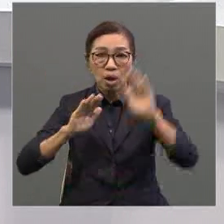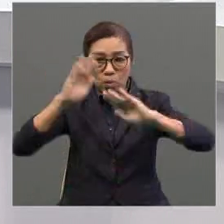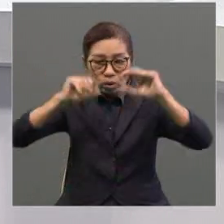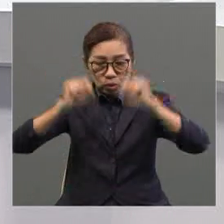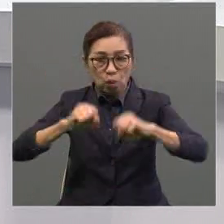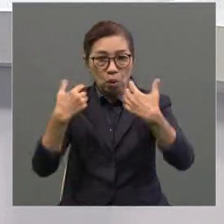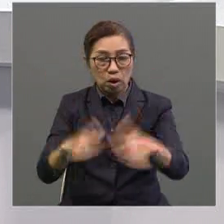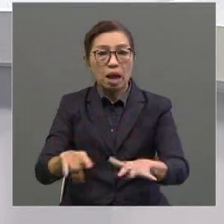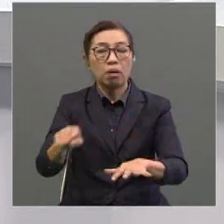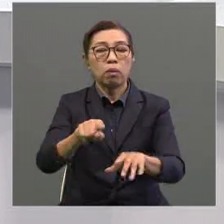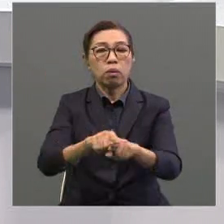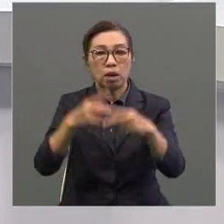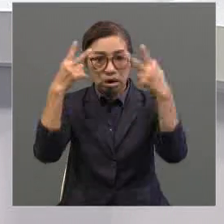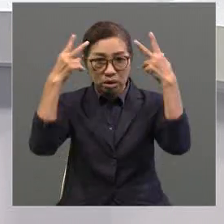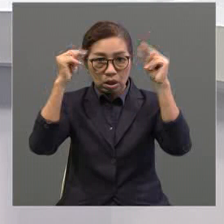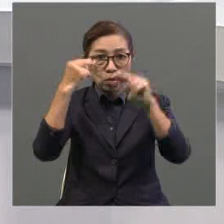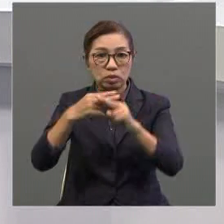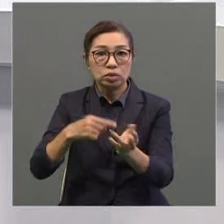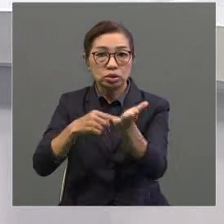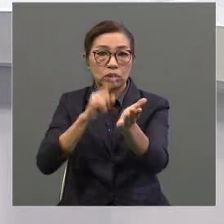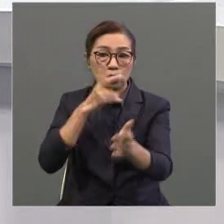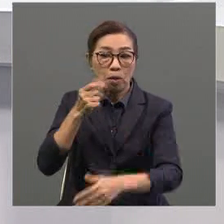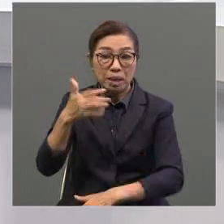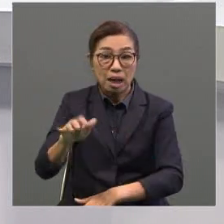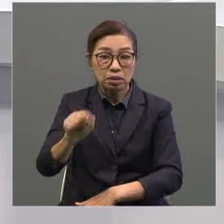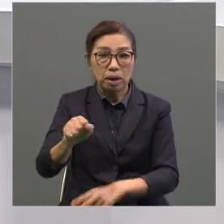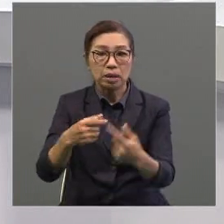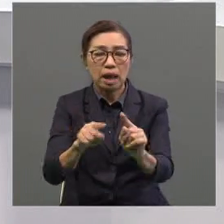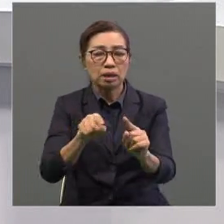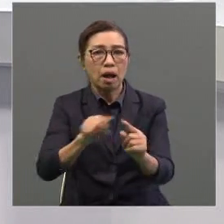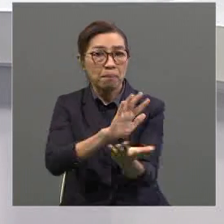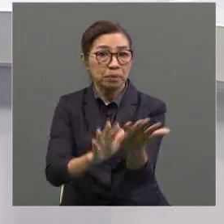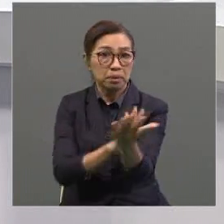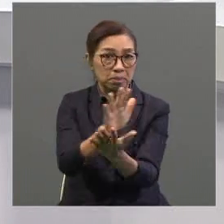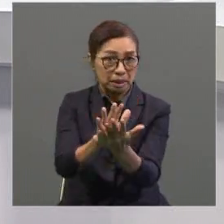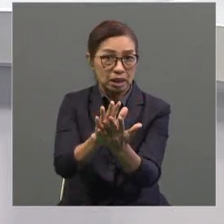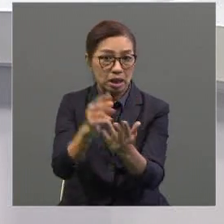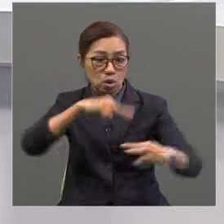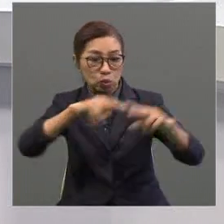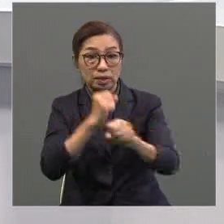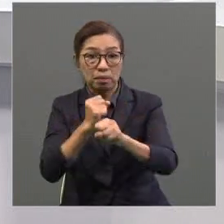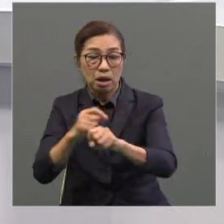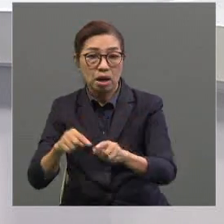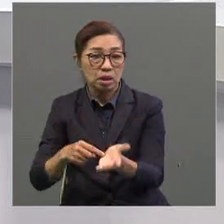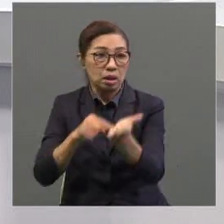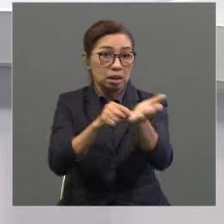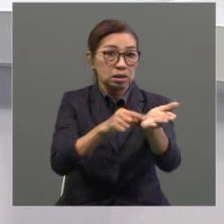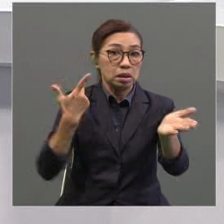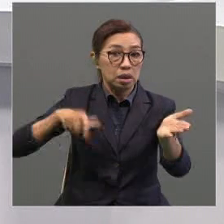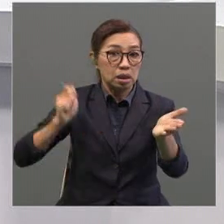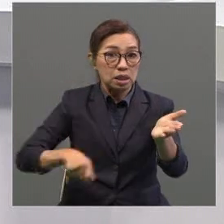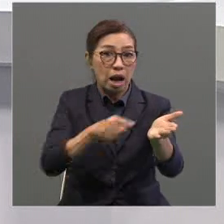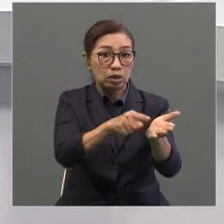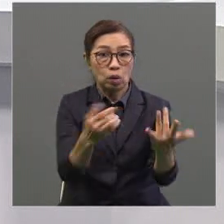ไงต้องรอไหมเพราะว่าศาลรัฐธรรมนูญหลังจากที่ถ้าเกิดว่าผู้ตรวจการส่งแล้วรับเรื่องแล้วเนี่ยจะมีมติอย่างไรครับ